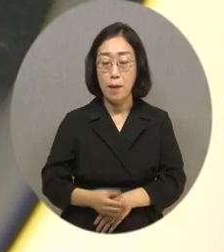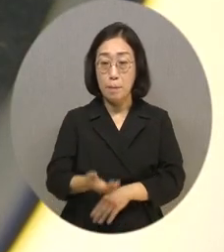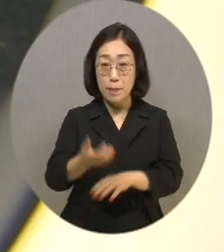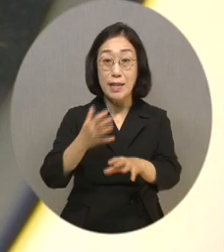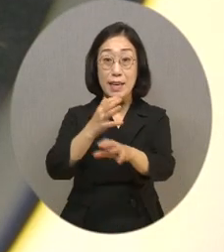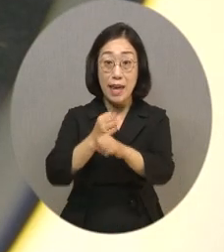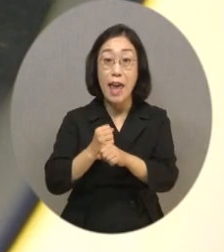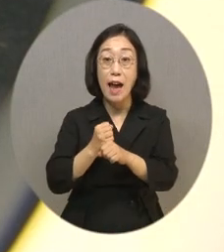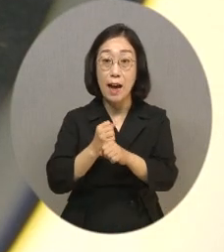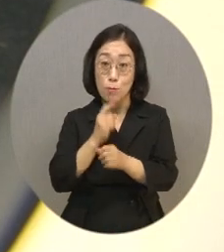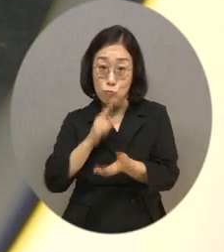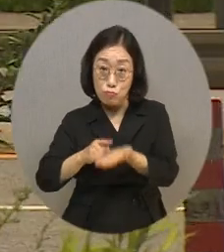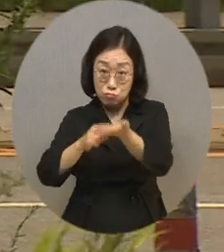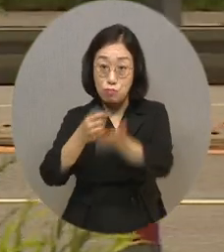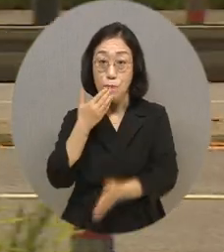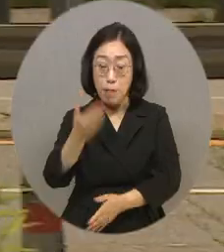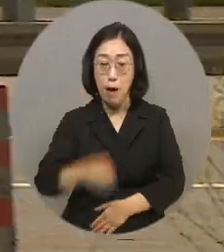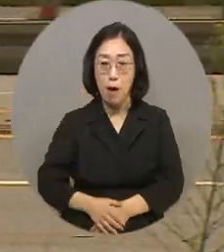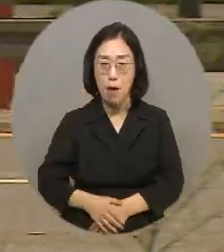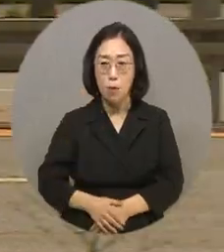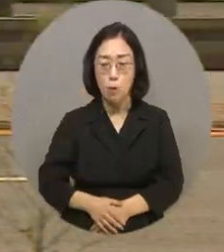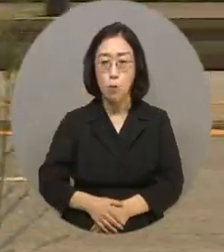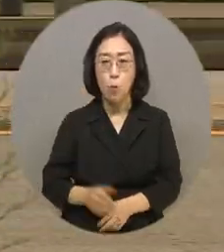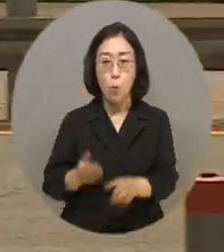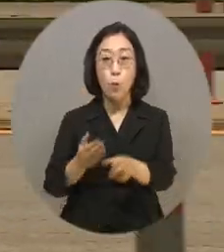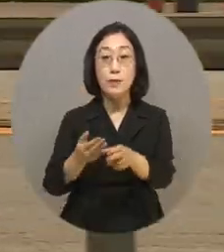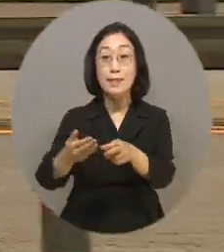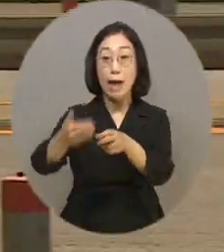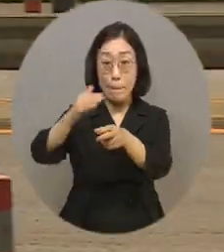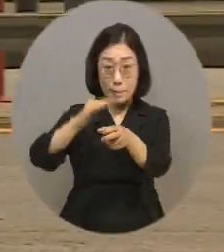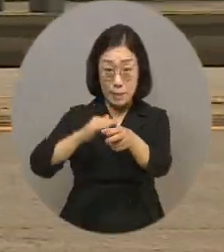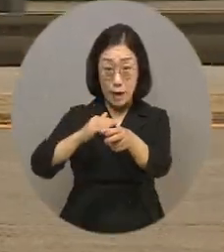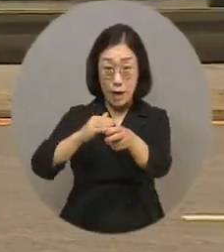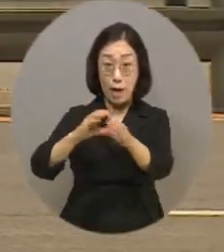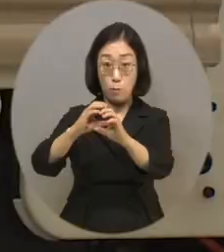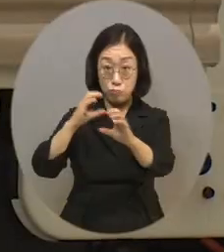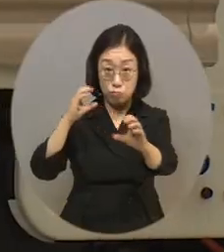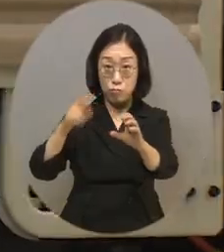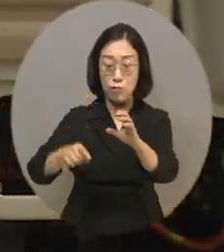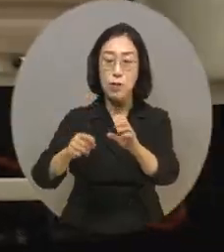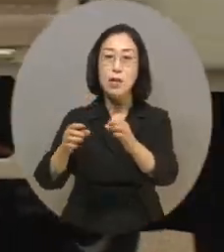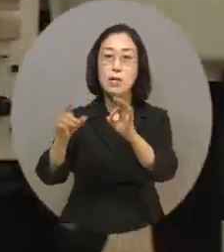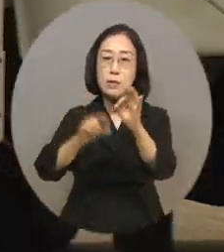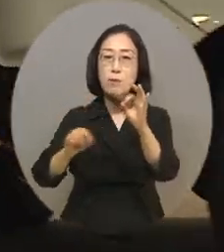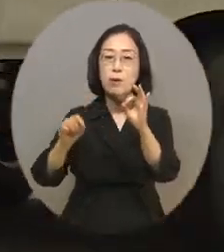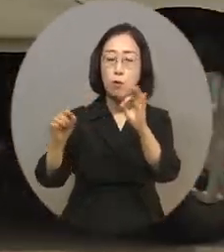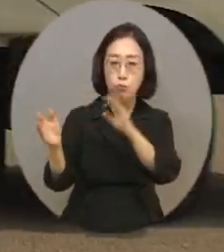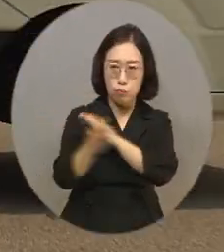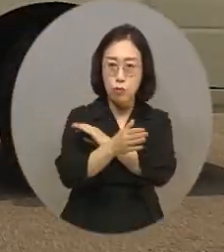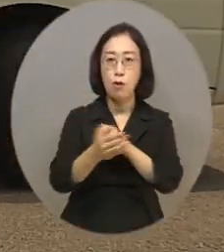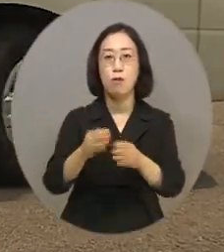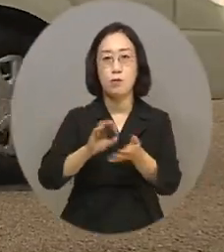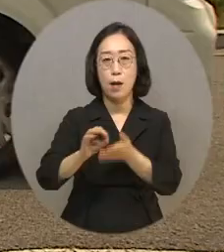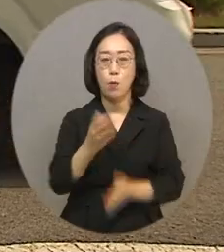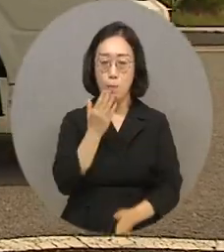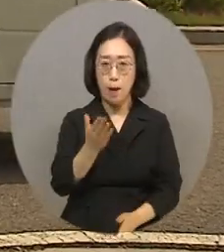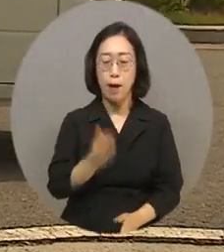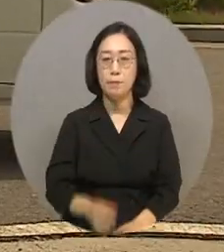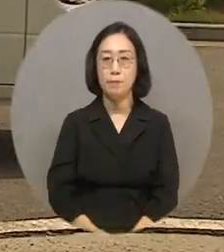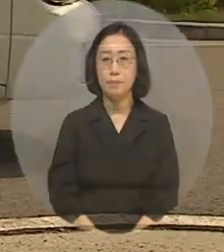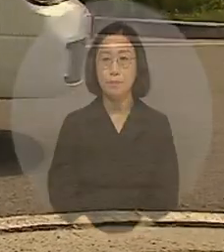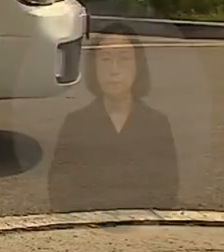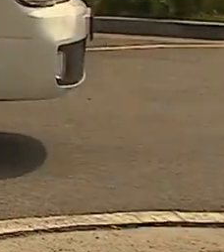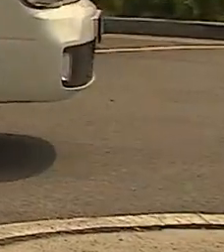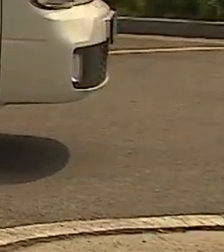통해 대여할 수 있고 승합차는 오는 12월부터 이용할 수 있습니다. 복지TV 뉴스 박태진입니다.